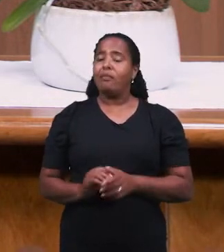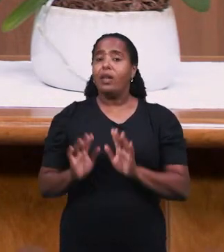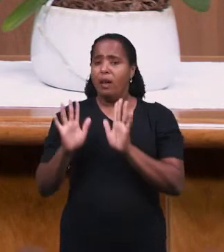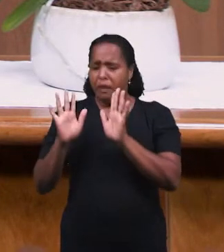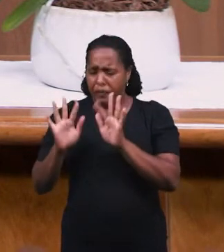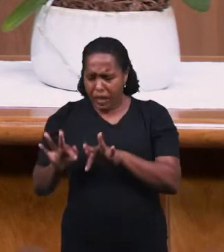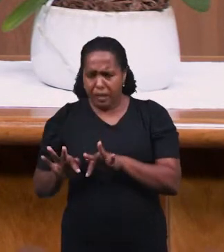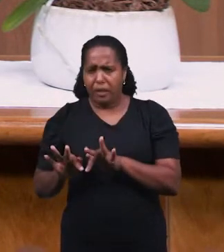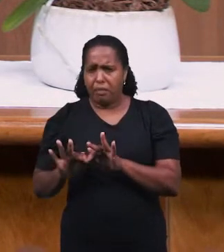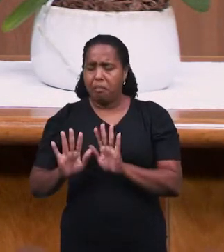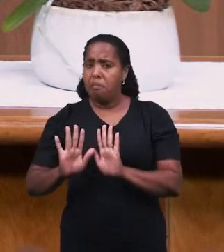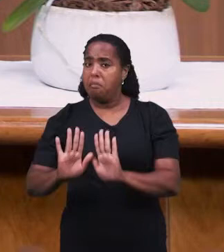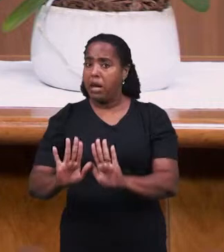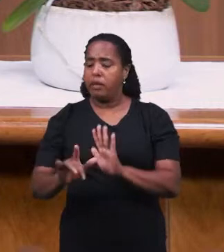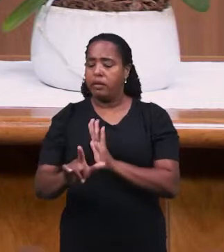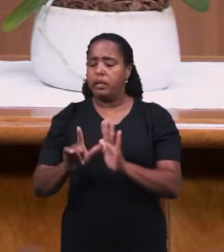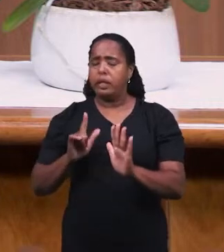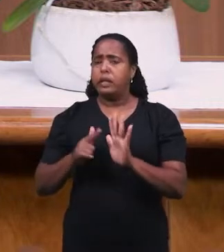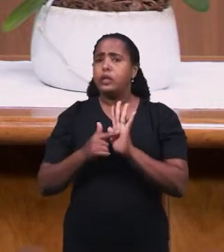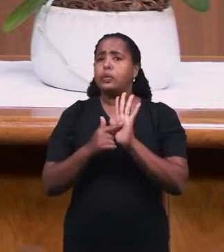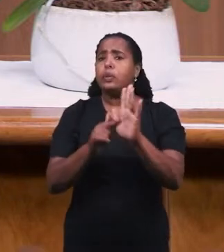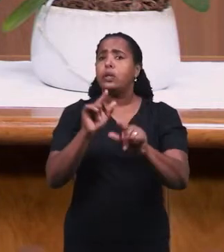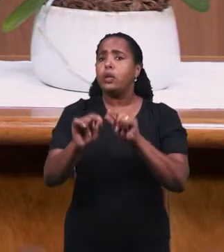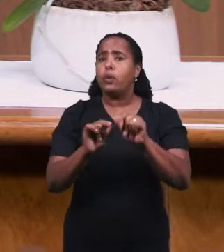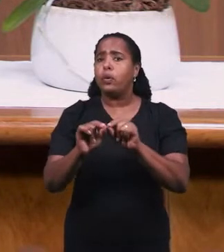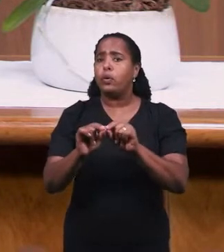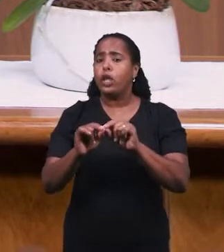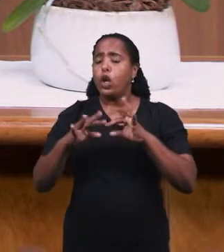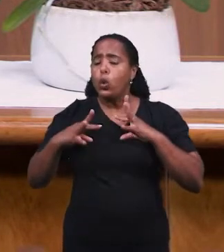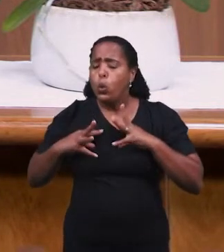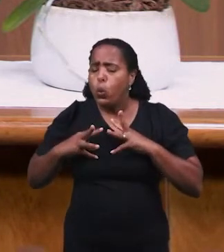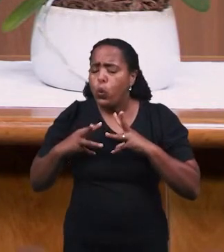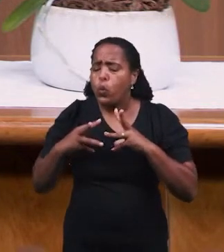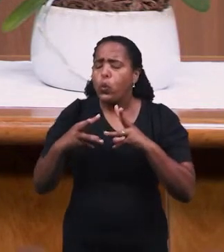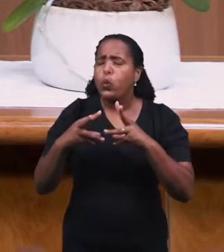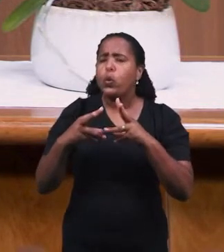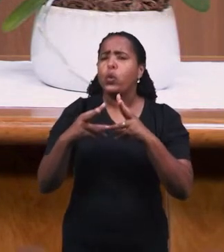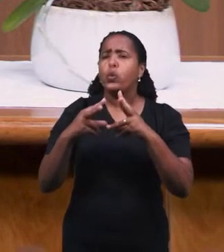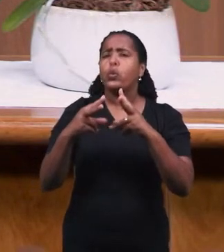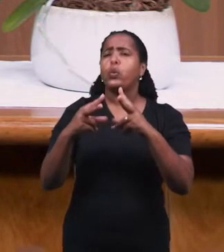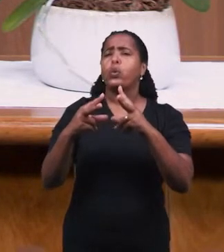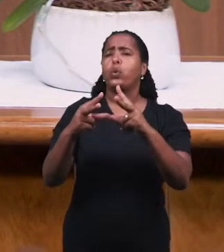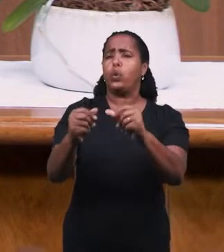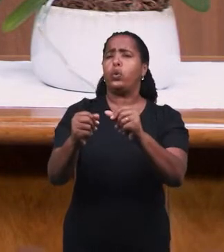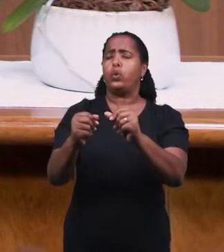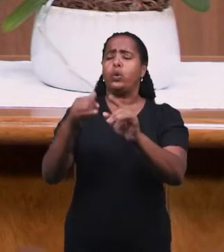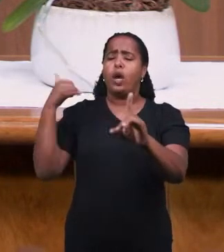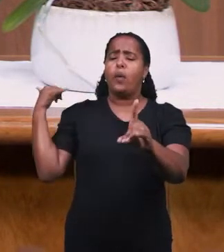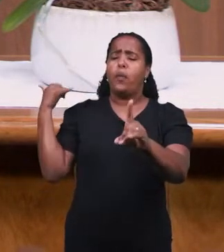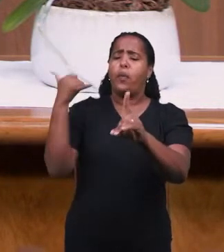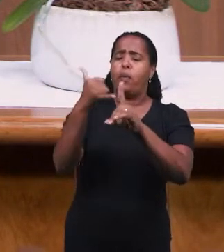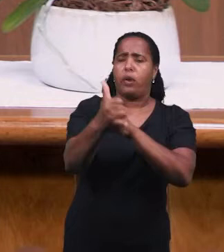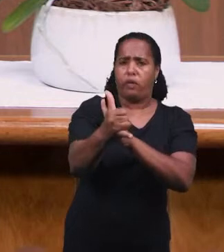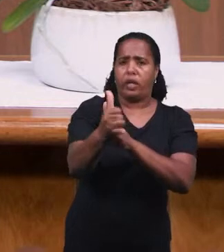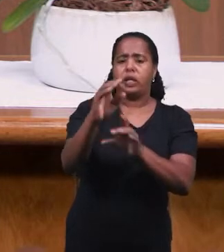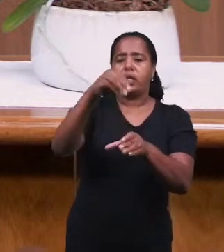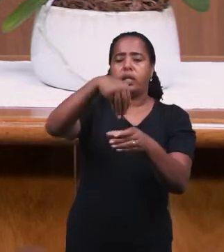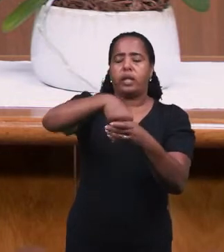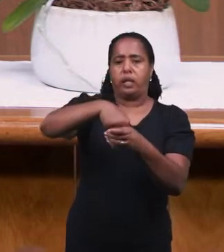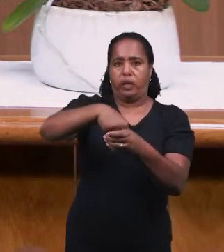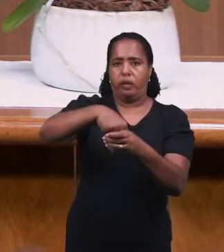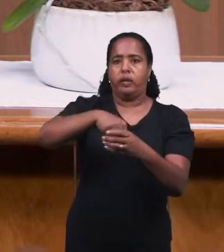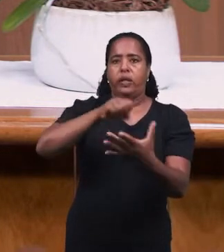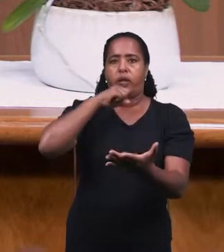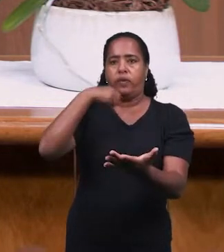va s'arrêter ici, mais juste pour vous montrer toute la